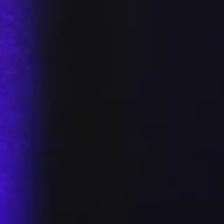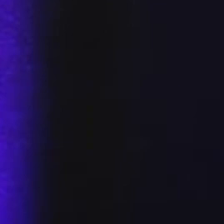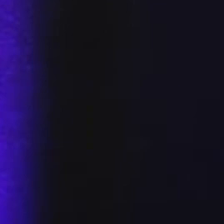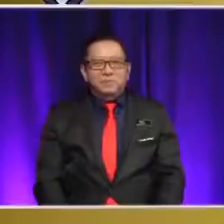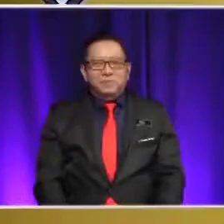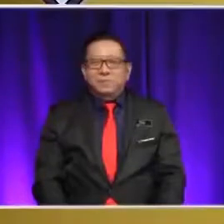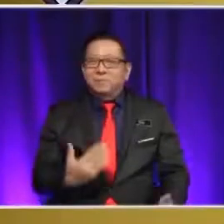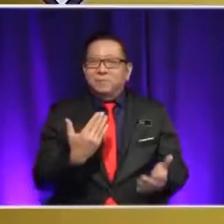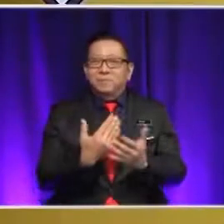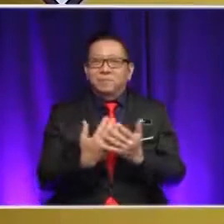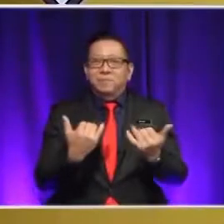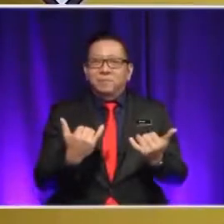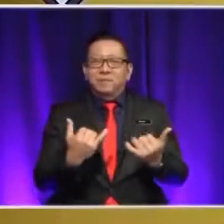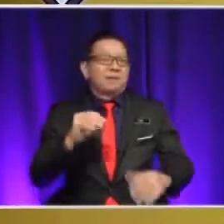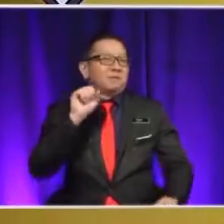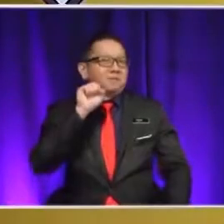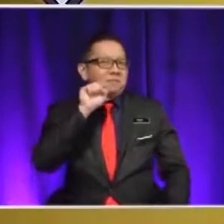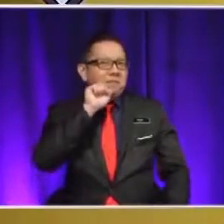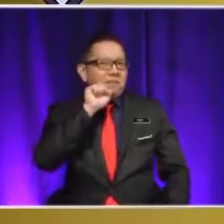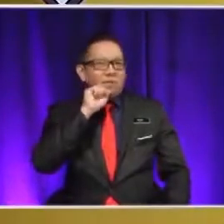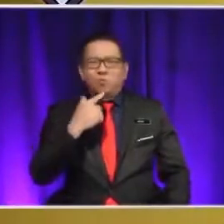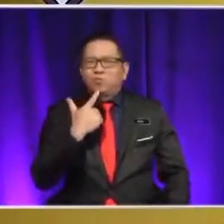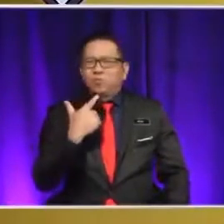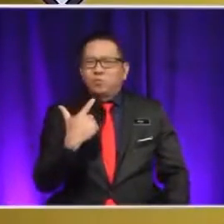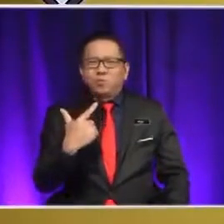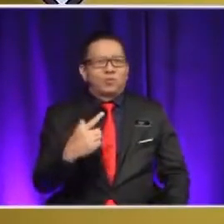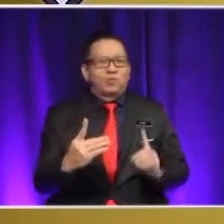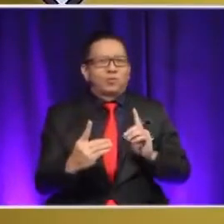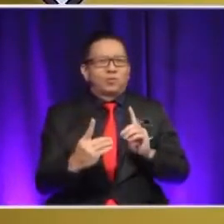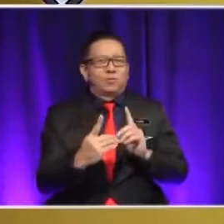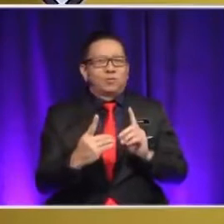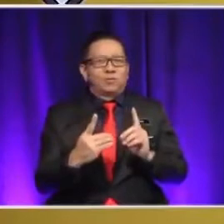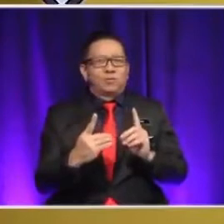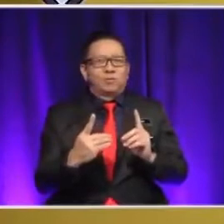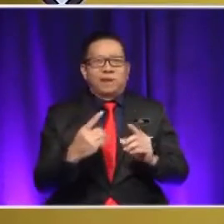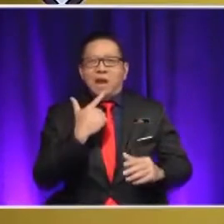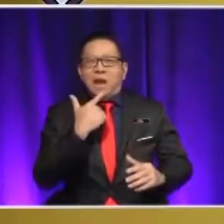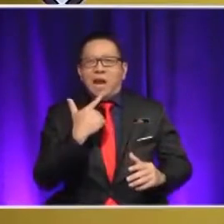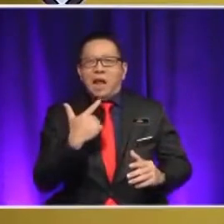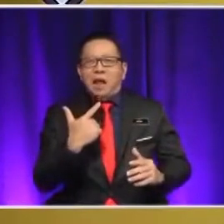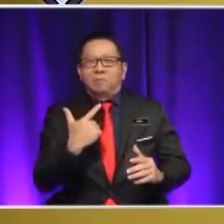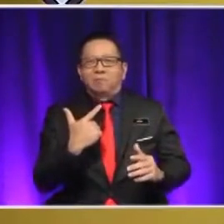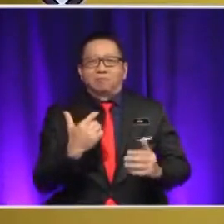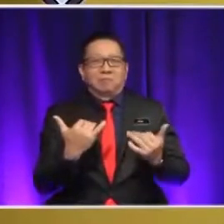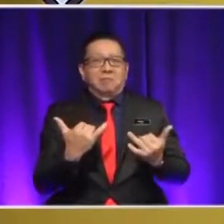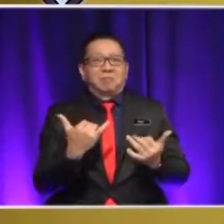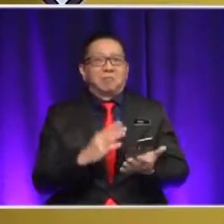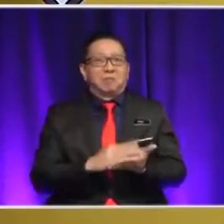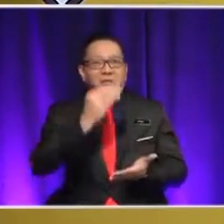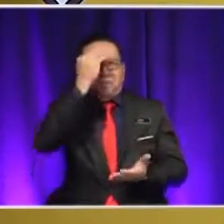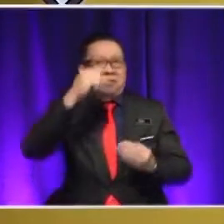baik KMU Siti adalah wanita bersuara dan hari ini Tentunya kita akan belajar mengenai pendidikan seni visual